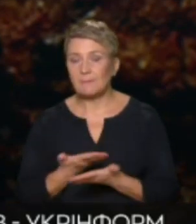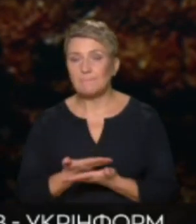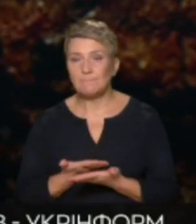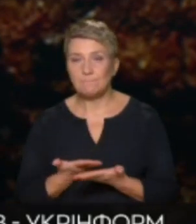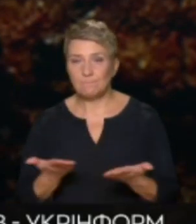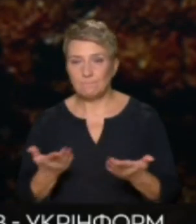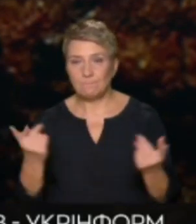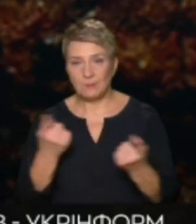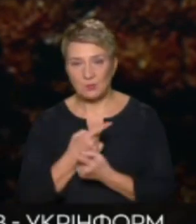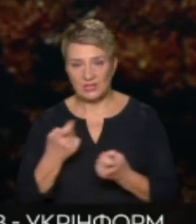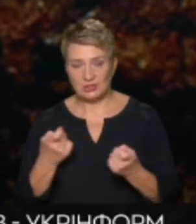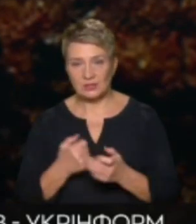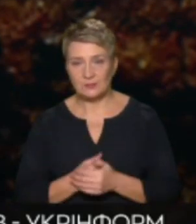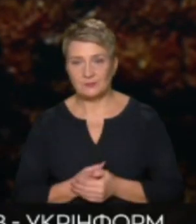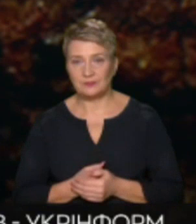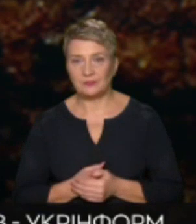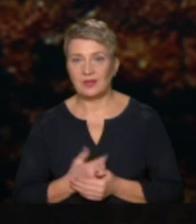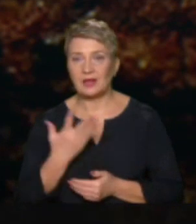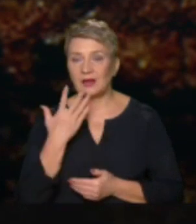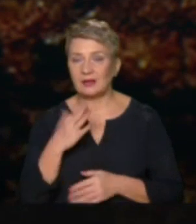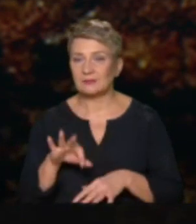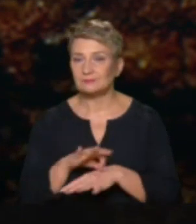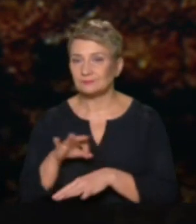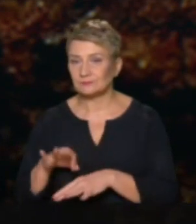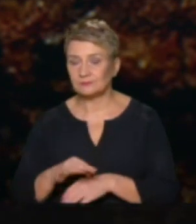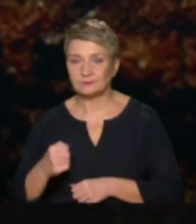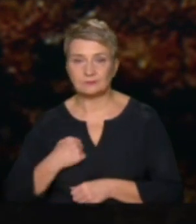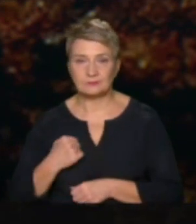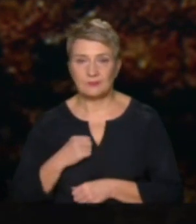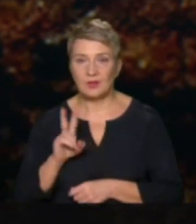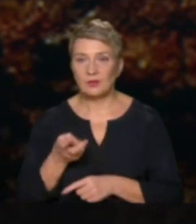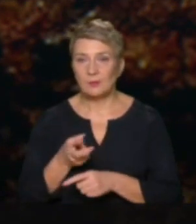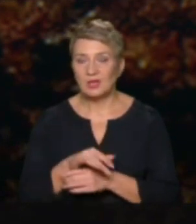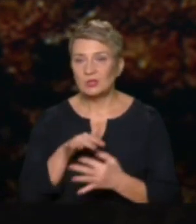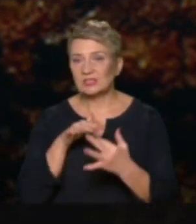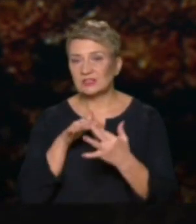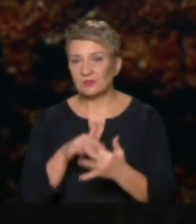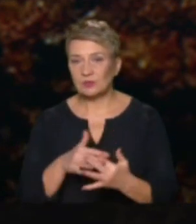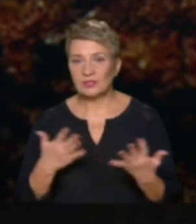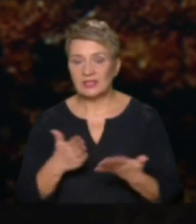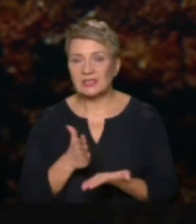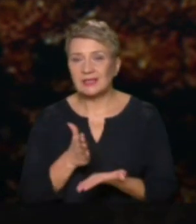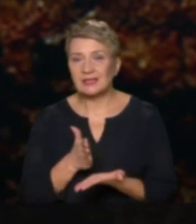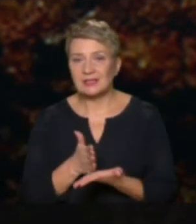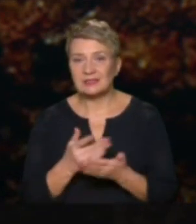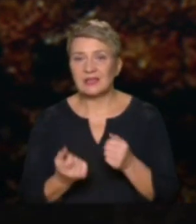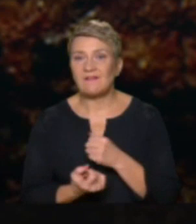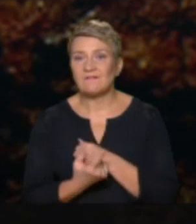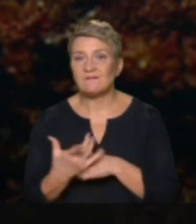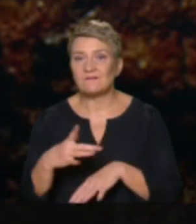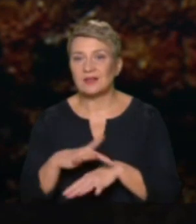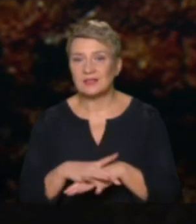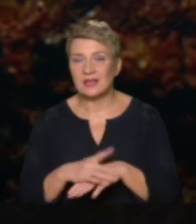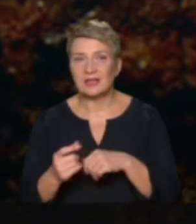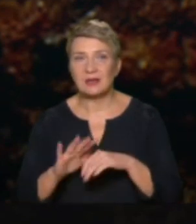коли і в родинах з військовими, які приходять з фронту, які ще є, виникають моменти